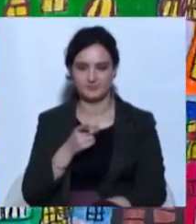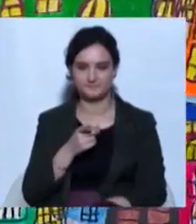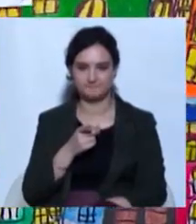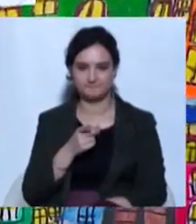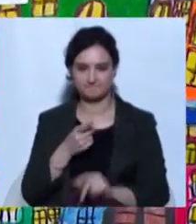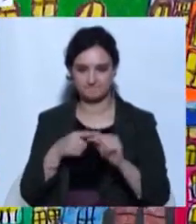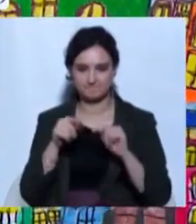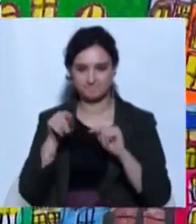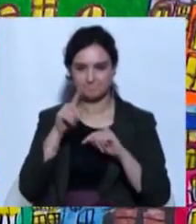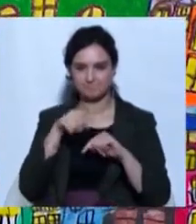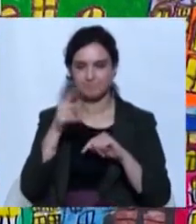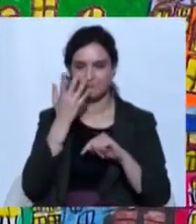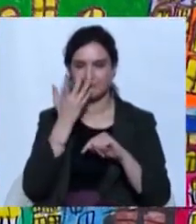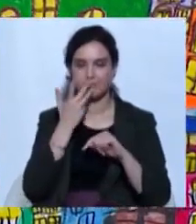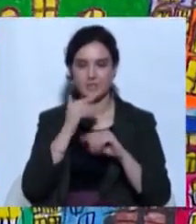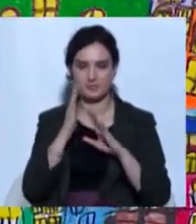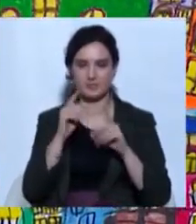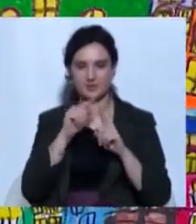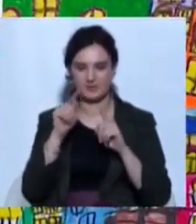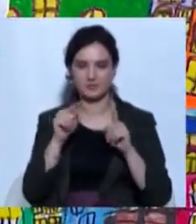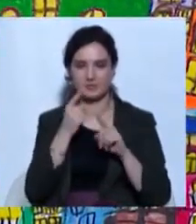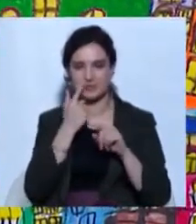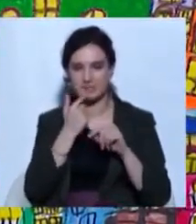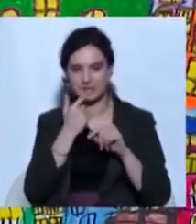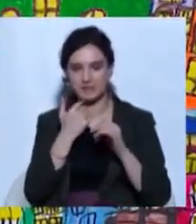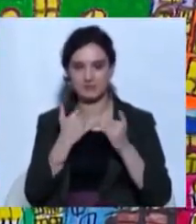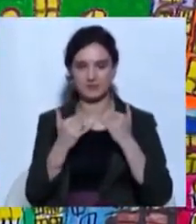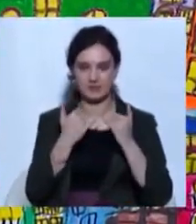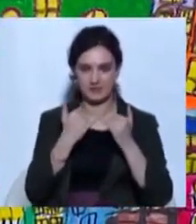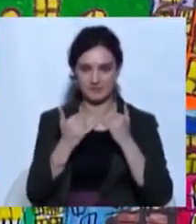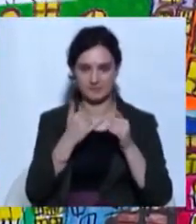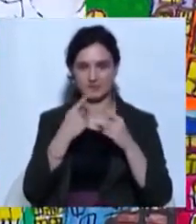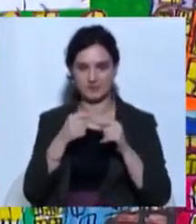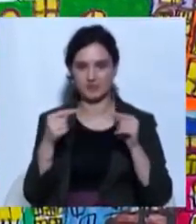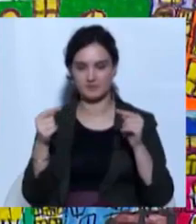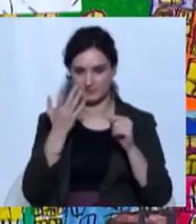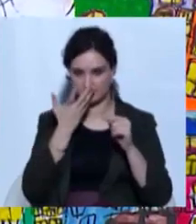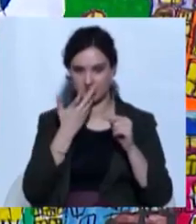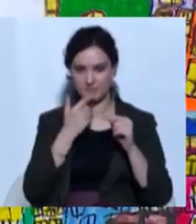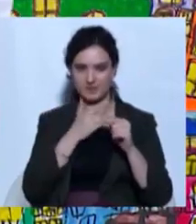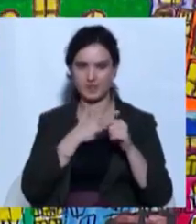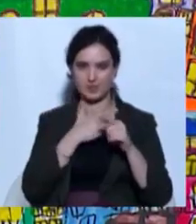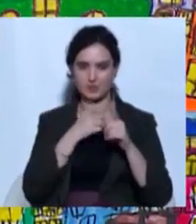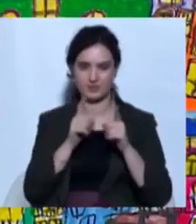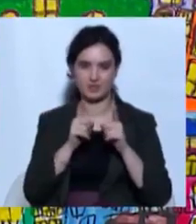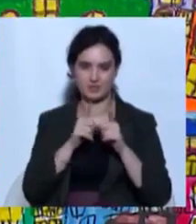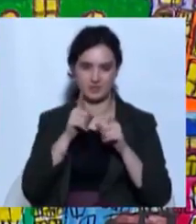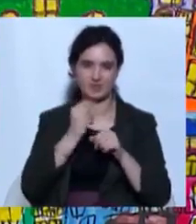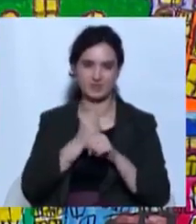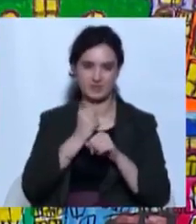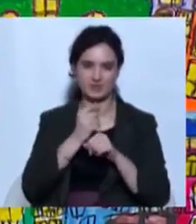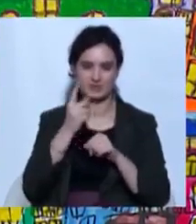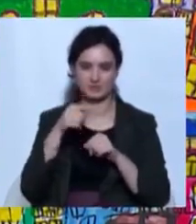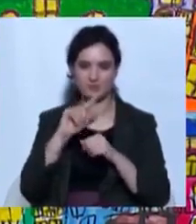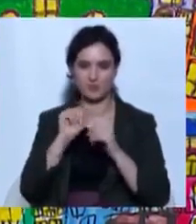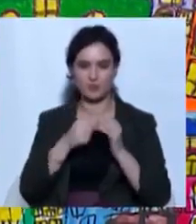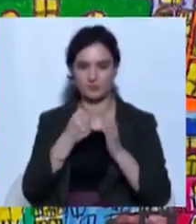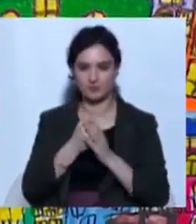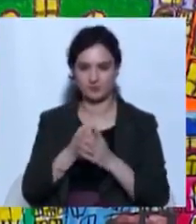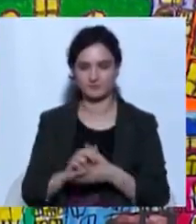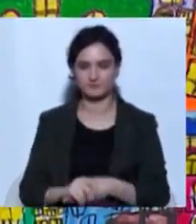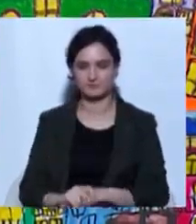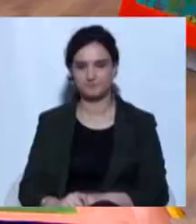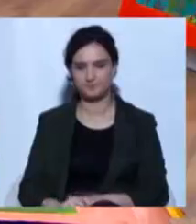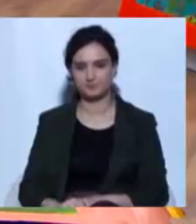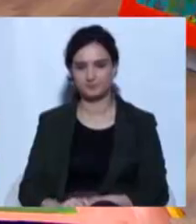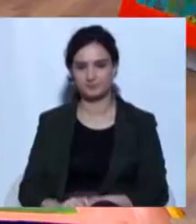დაახლოებით, აი ესეთი ფერები იქნება, ანუ აი აქსო წითლები, ყვითლები, სხვადასხვა ფერები, დაახლოებით ესე გააკეთეთ ბოლომდე.